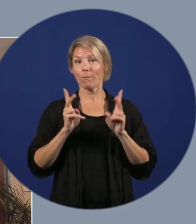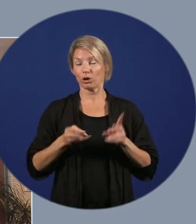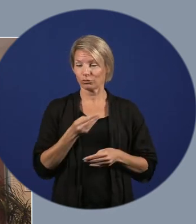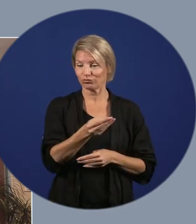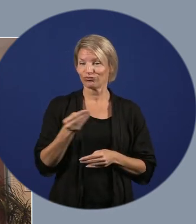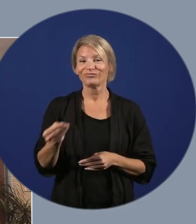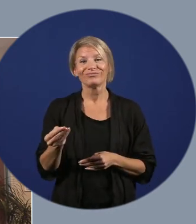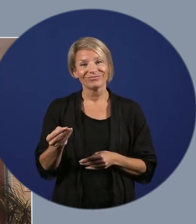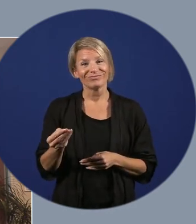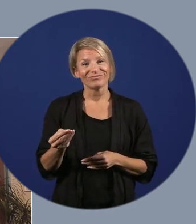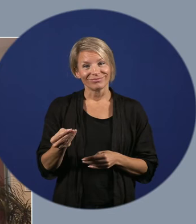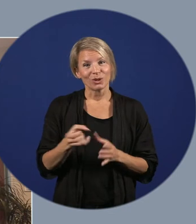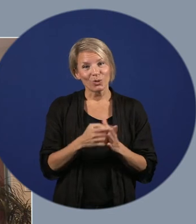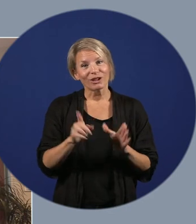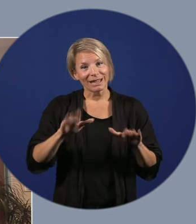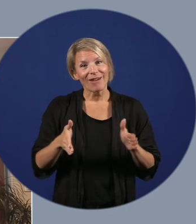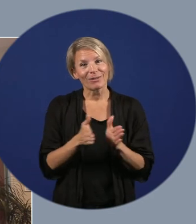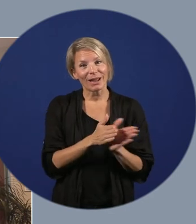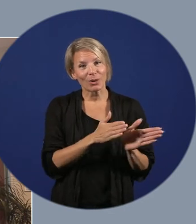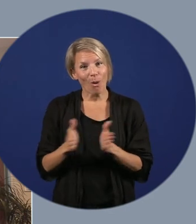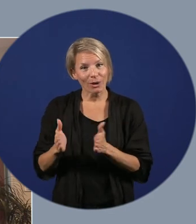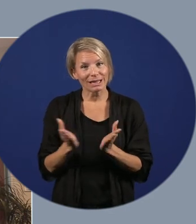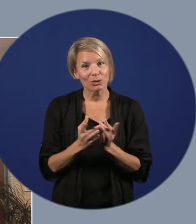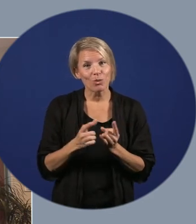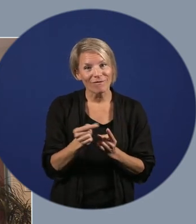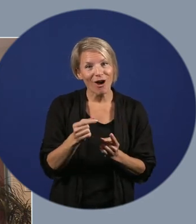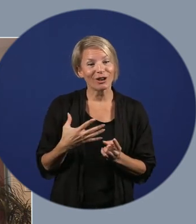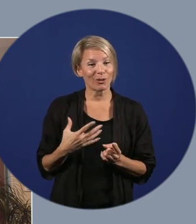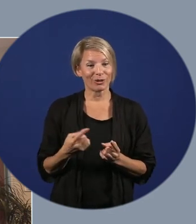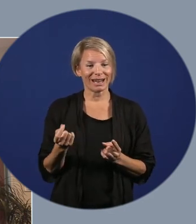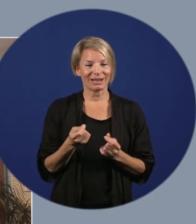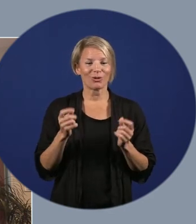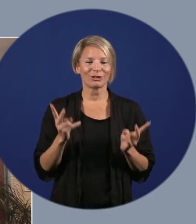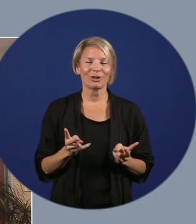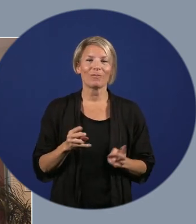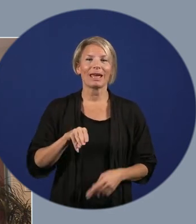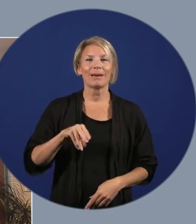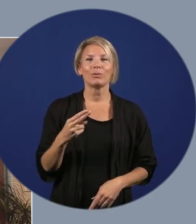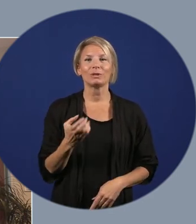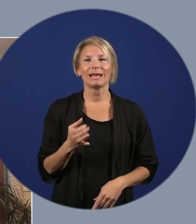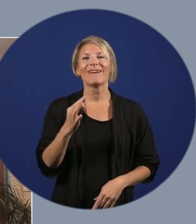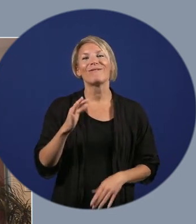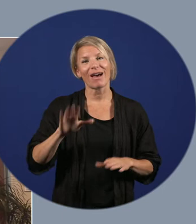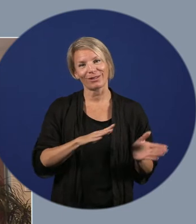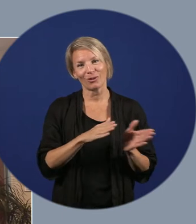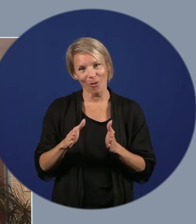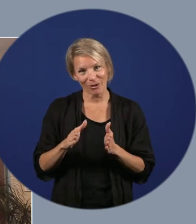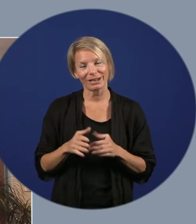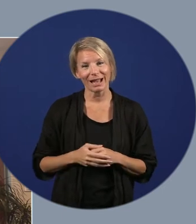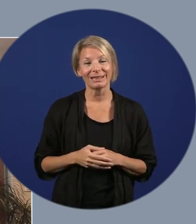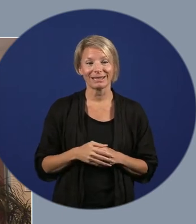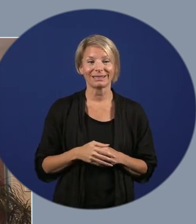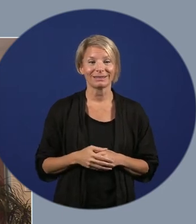med koppling till skolval. Och det är ju någonting som MUCF har tagit fram. Så det rekommenderar jag faktiskt alla